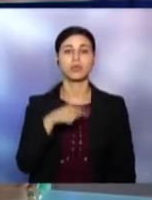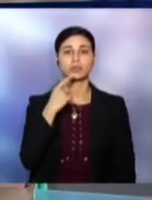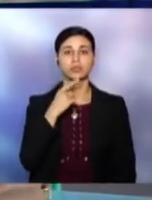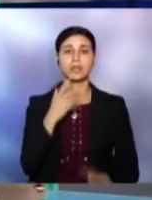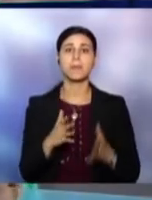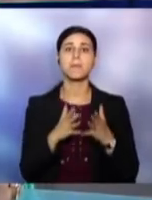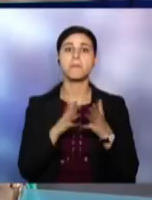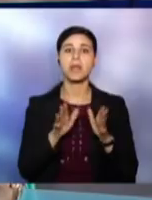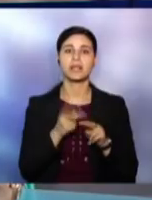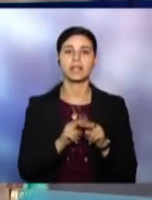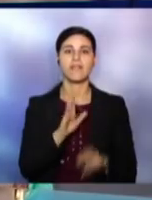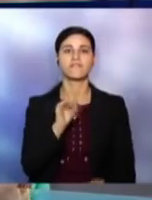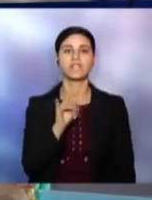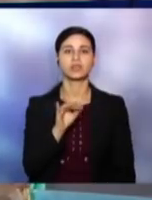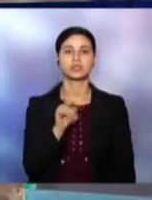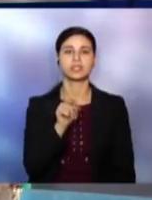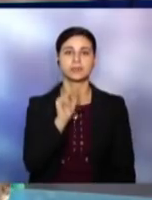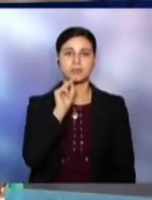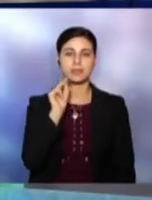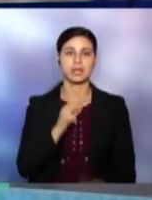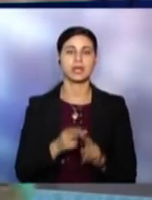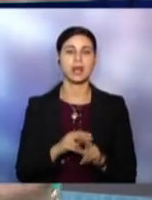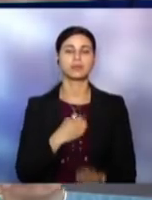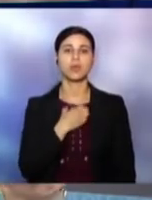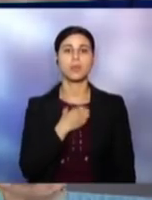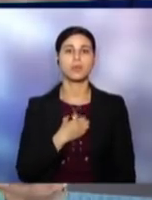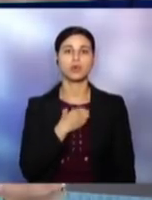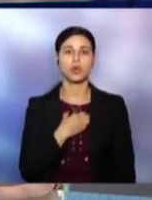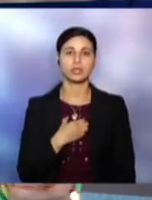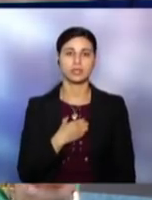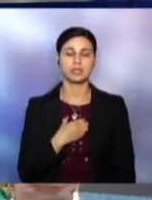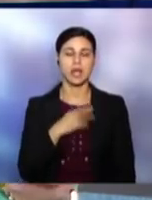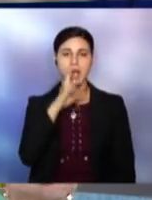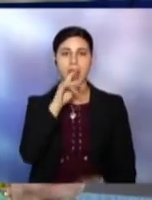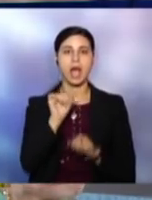უმეტეს შემთხვევაში ის ვირუსულია და ბრონქიტის დროს, ამიტომ ანტიბიოტიკო თერაპია